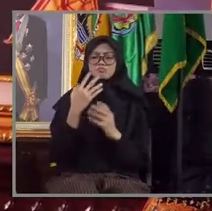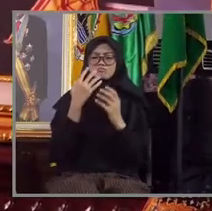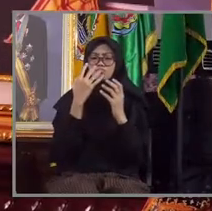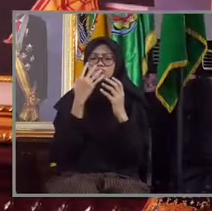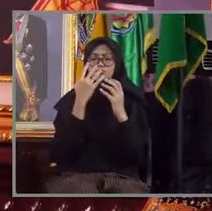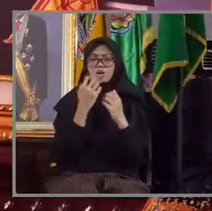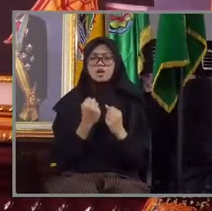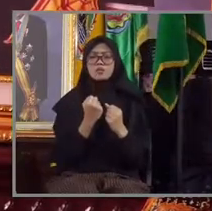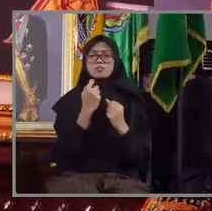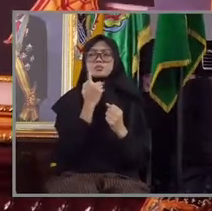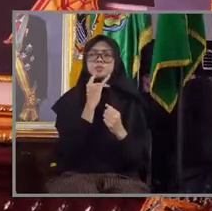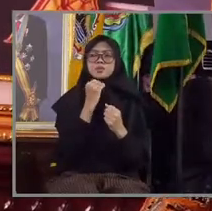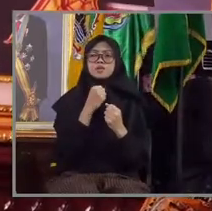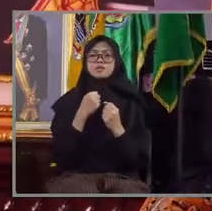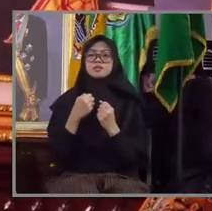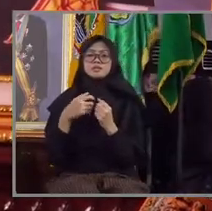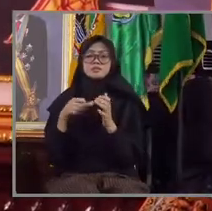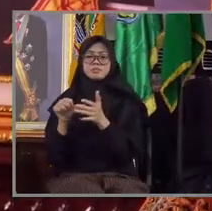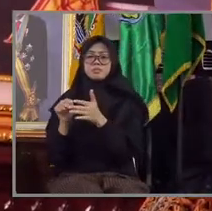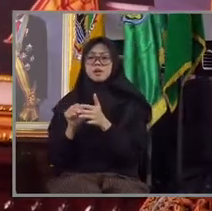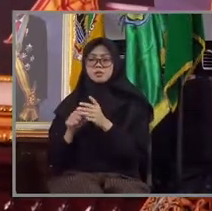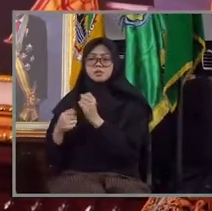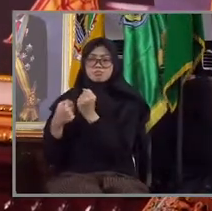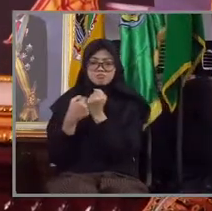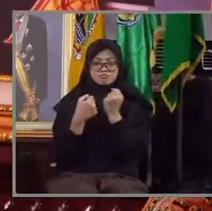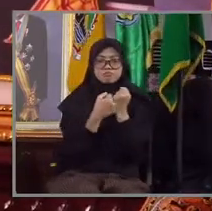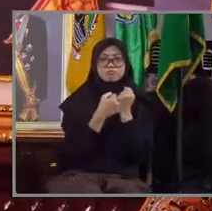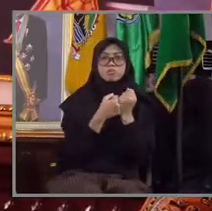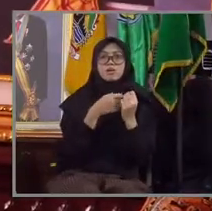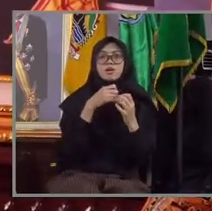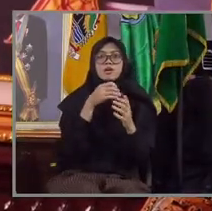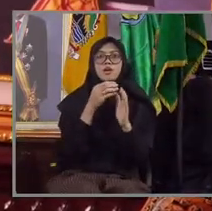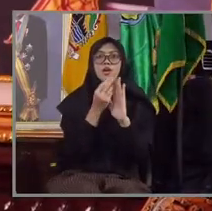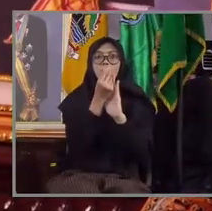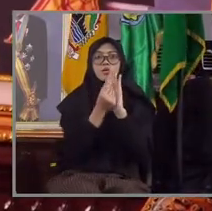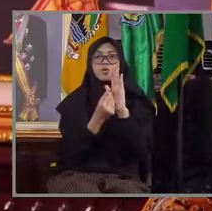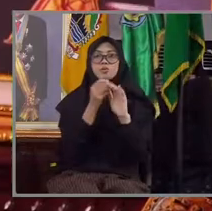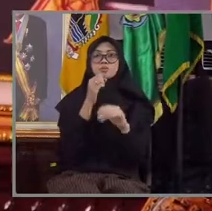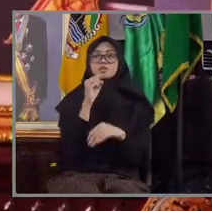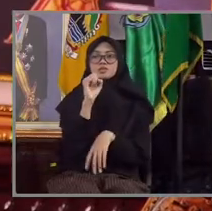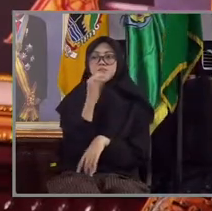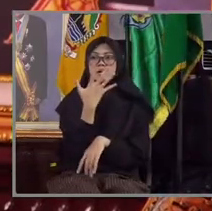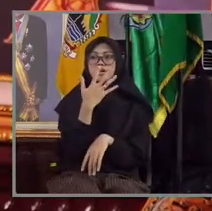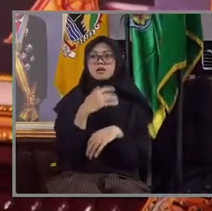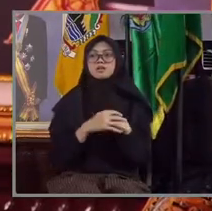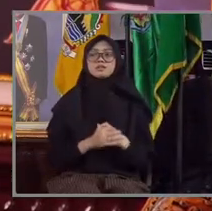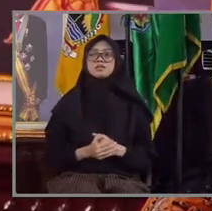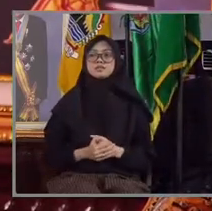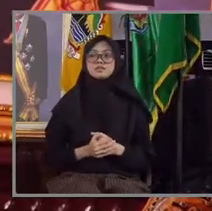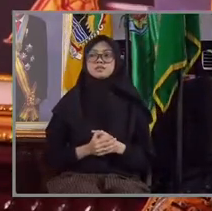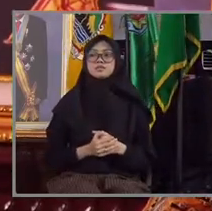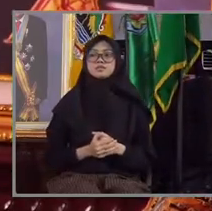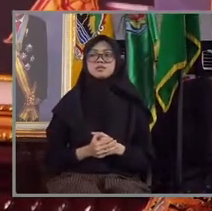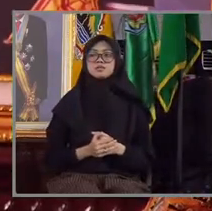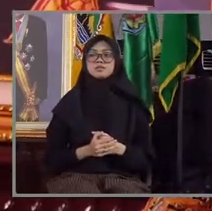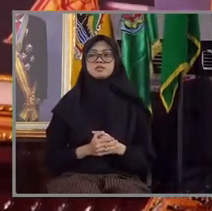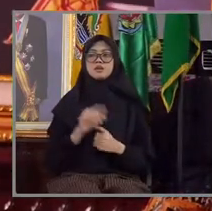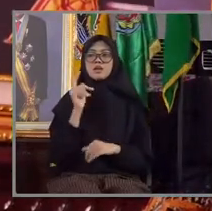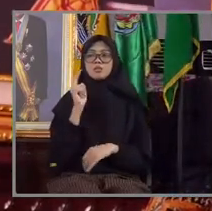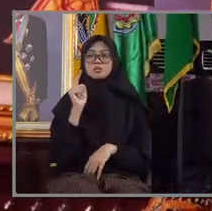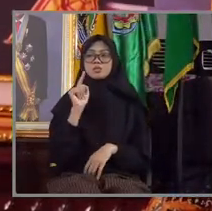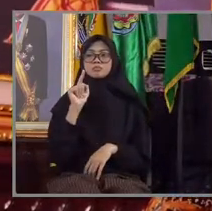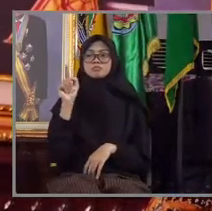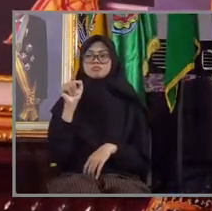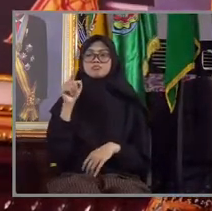akan menopang untuk pertumbuhan ekonomi Jawa Tengah sampai 7%. Oleh karena itu, karena memang di sana sudah ada